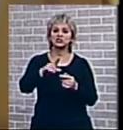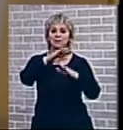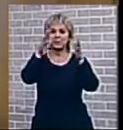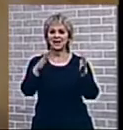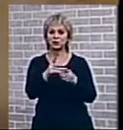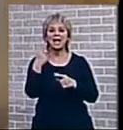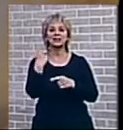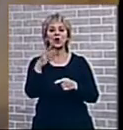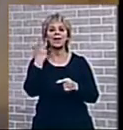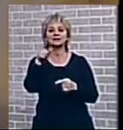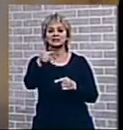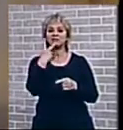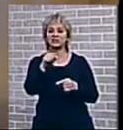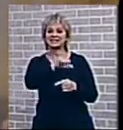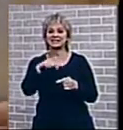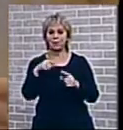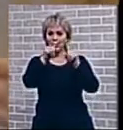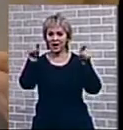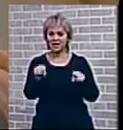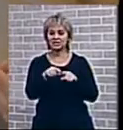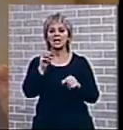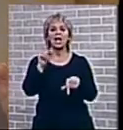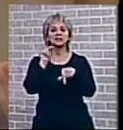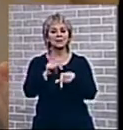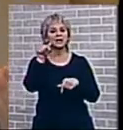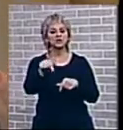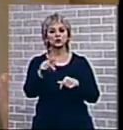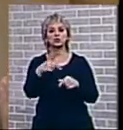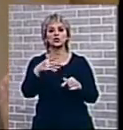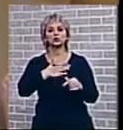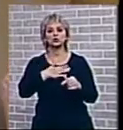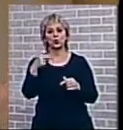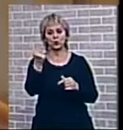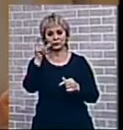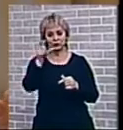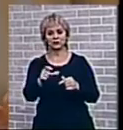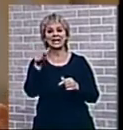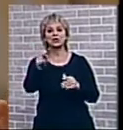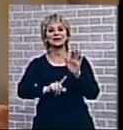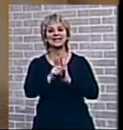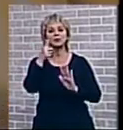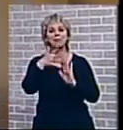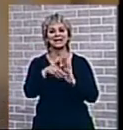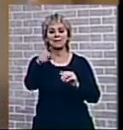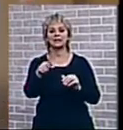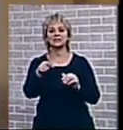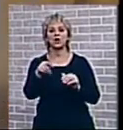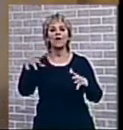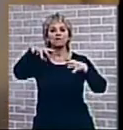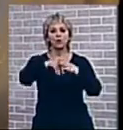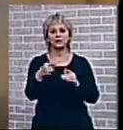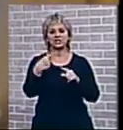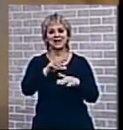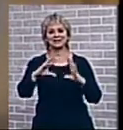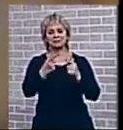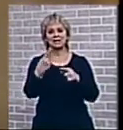– это одно. Но когда ты видишь саму вещь, ты как бы соприкасаешься невольно с душой художника. Ты ее начинаешь понимать, ты входишь в